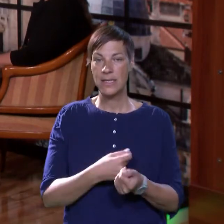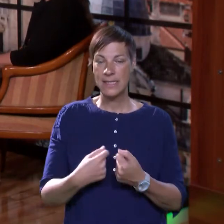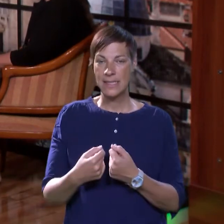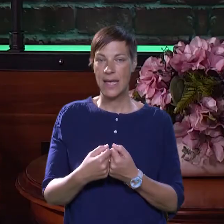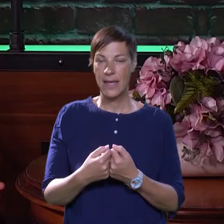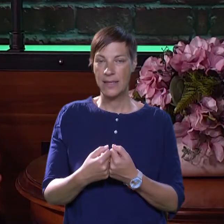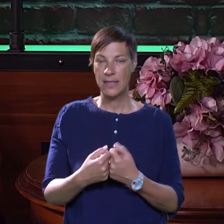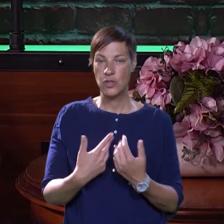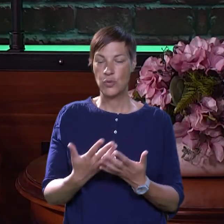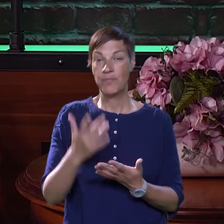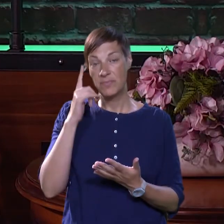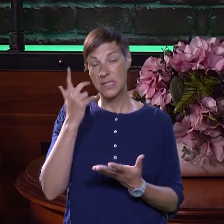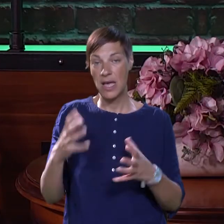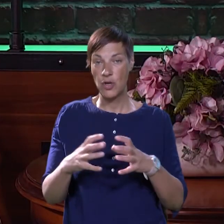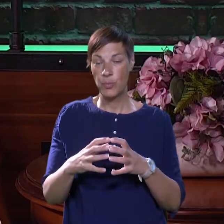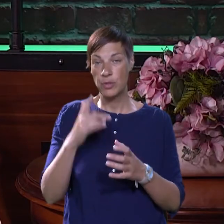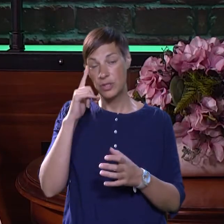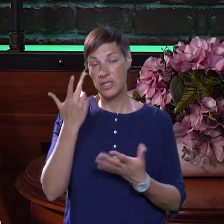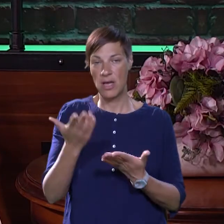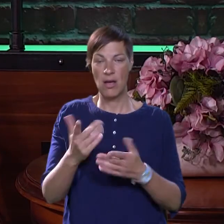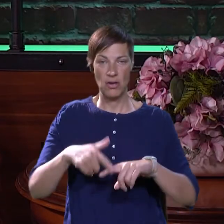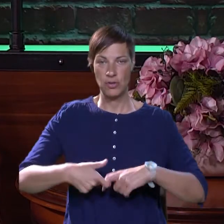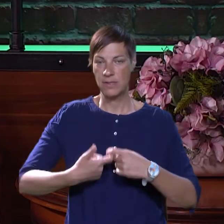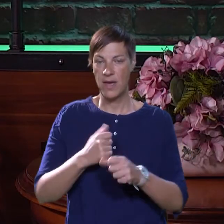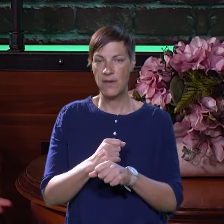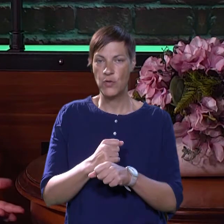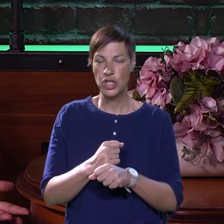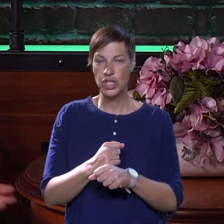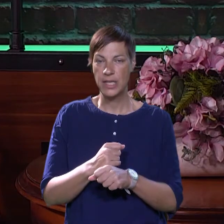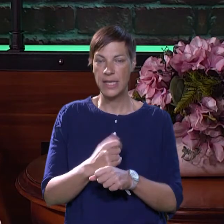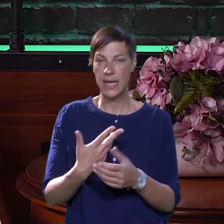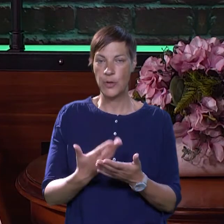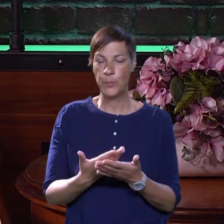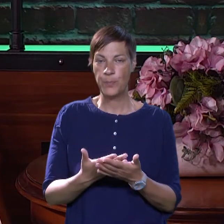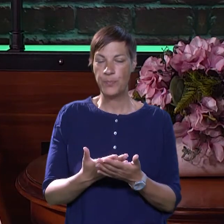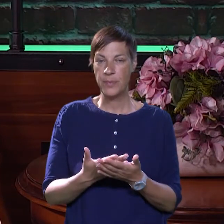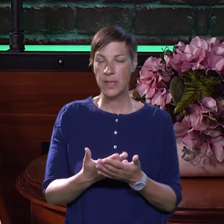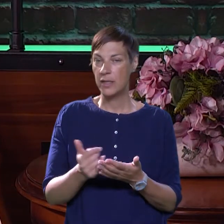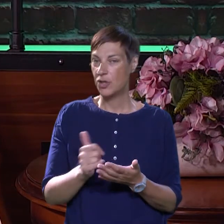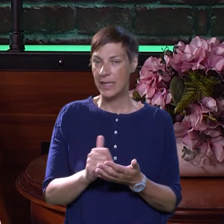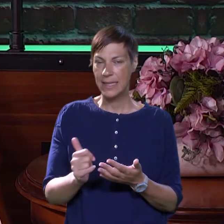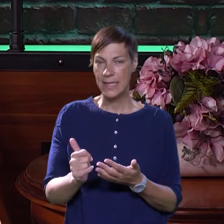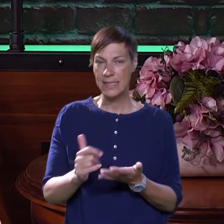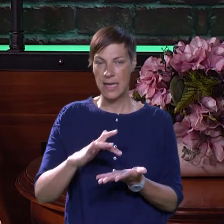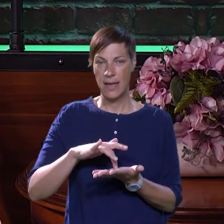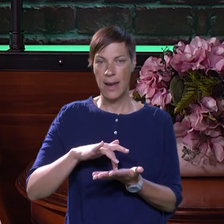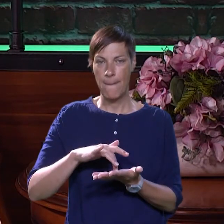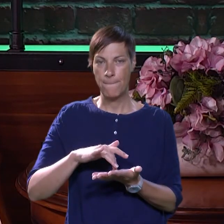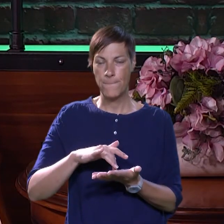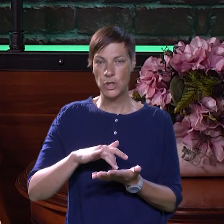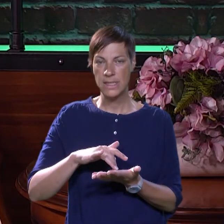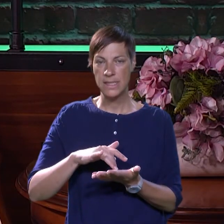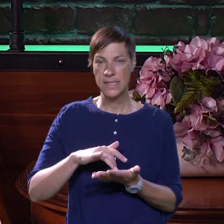prostor, znaju kolektiv, znaju kako stvari funkcioniraju. Recimo, to mi je jedna sjajna pozicija,